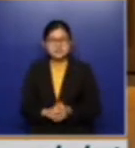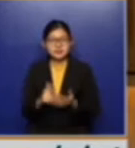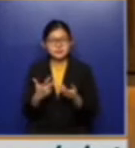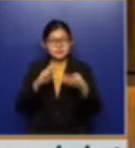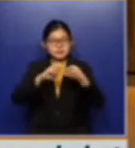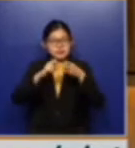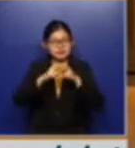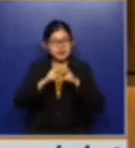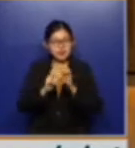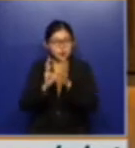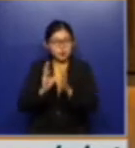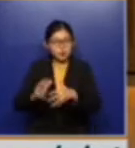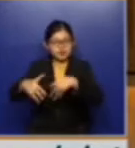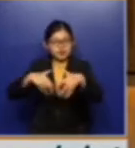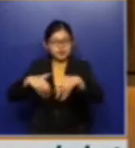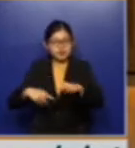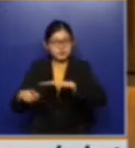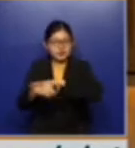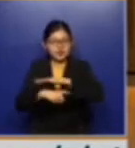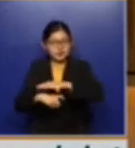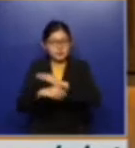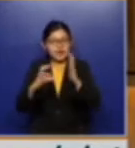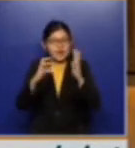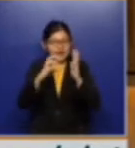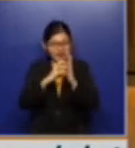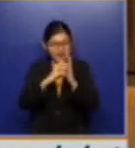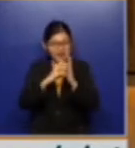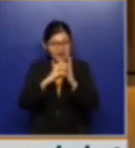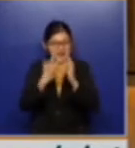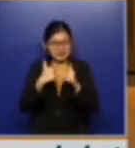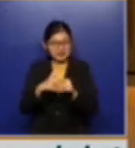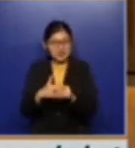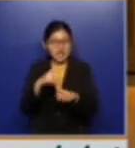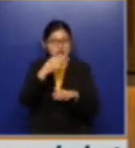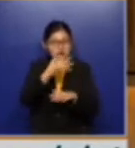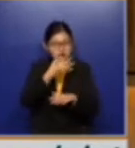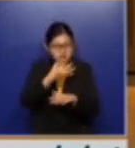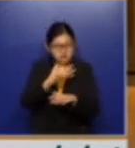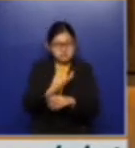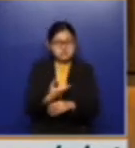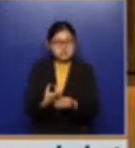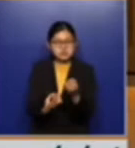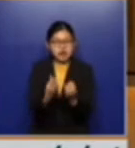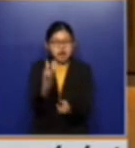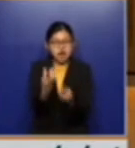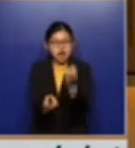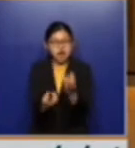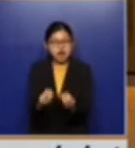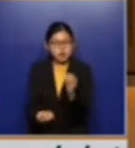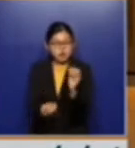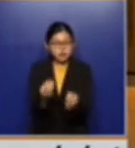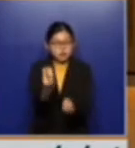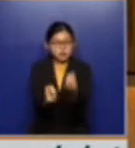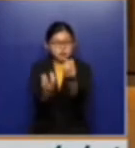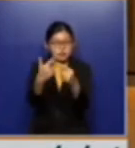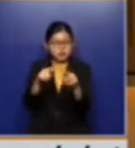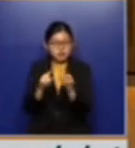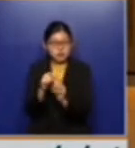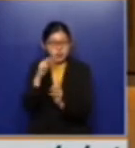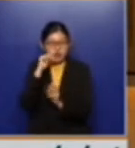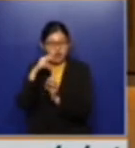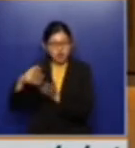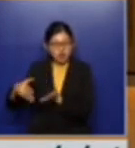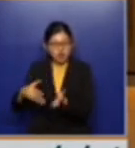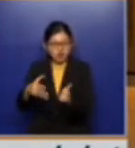ความเดือดร้อนของพี่น้องชาวนาในภาคกลางที่มีอาชีพปลูกข้าวแต่ทางชนประทานยังไม่ได้ผันน้ำให้ปลูกข้าวแต่อย่าง